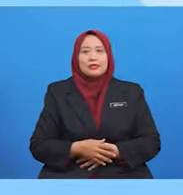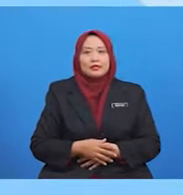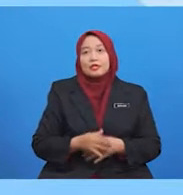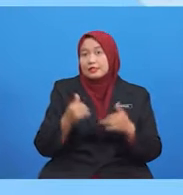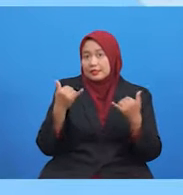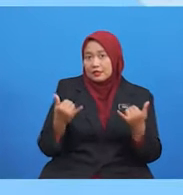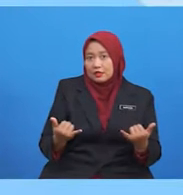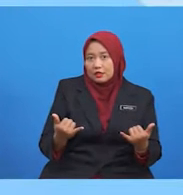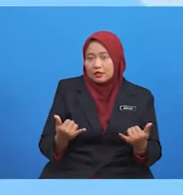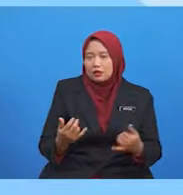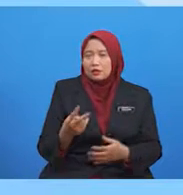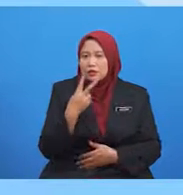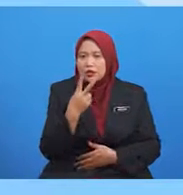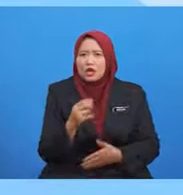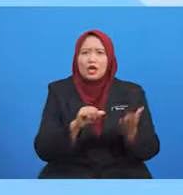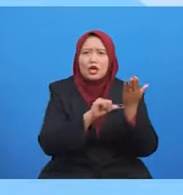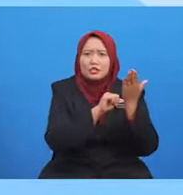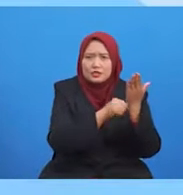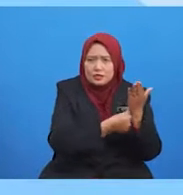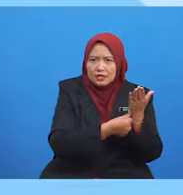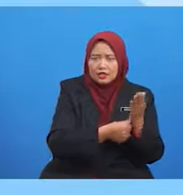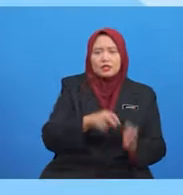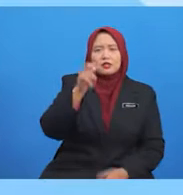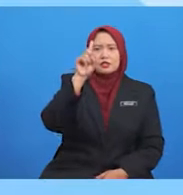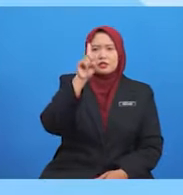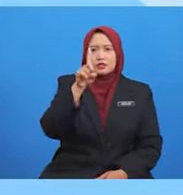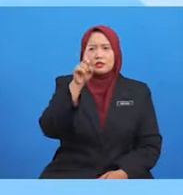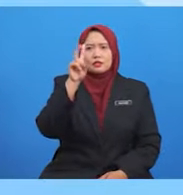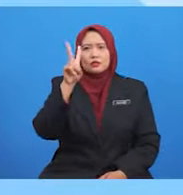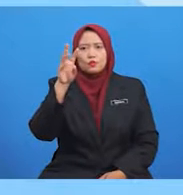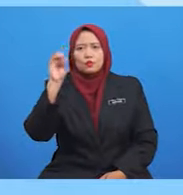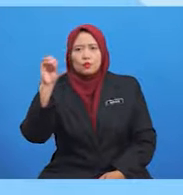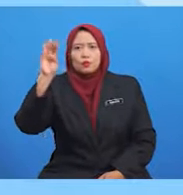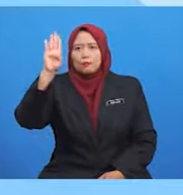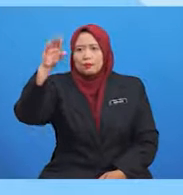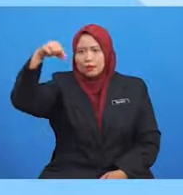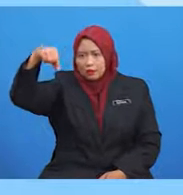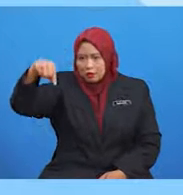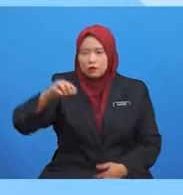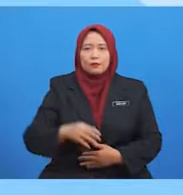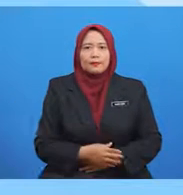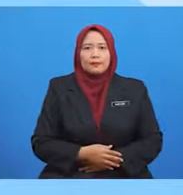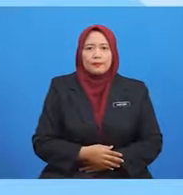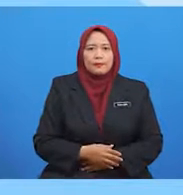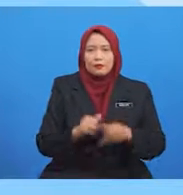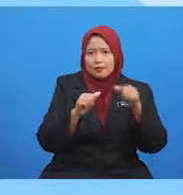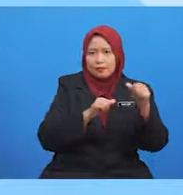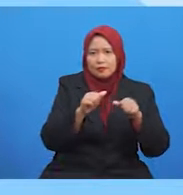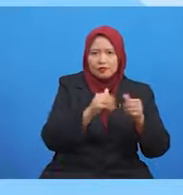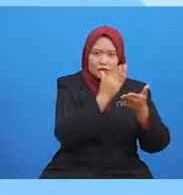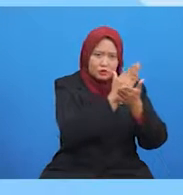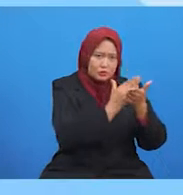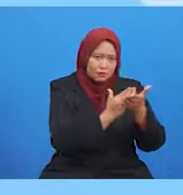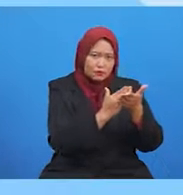Berdasarkan graf, keaktifan asal ialah 120 becquerel. Maka, keaktifan